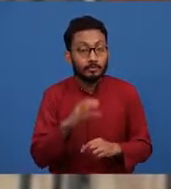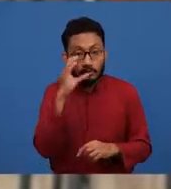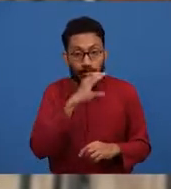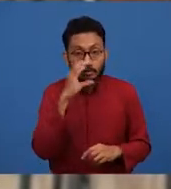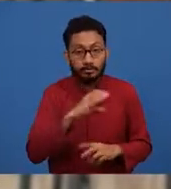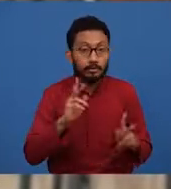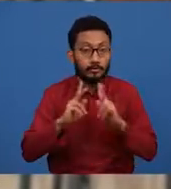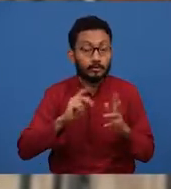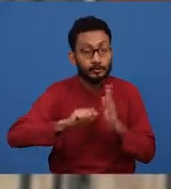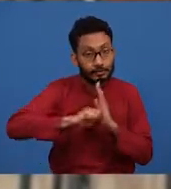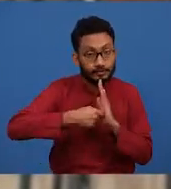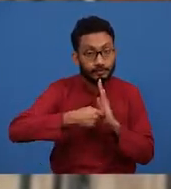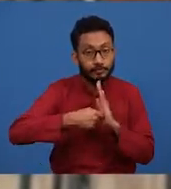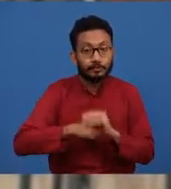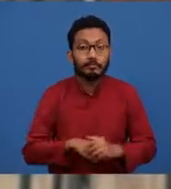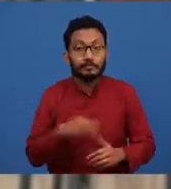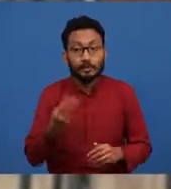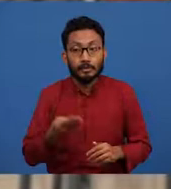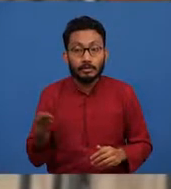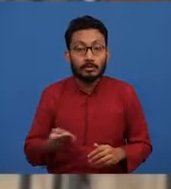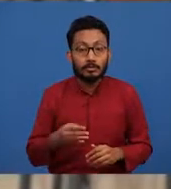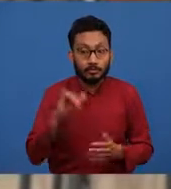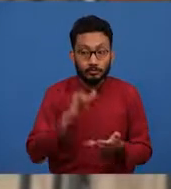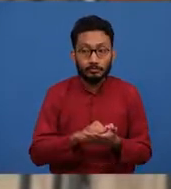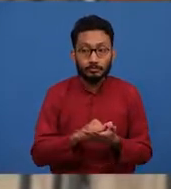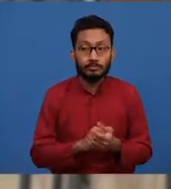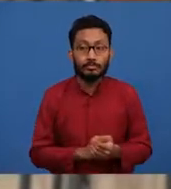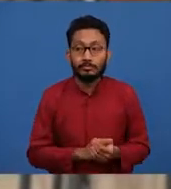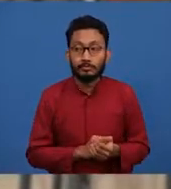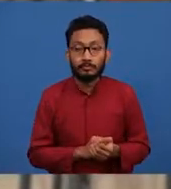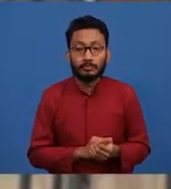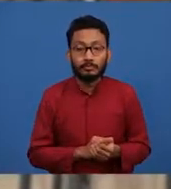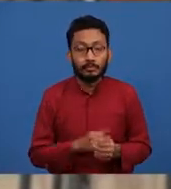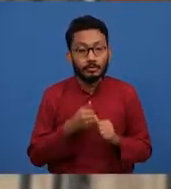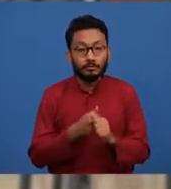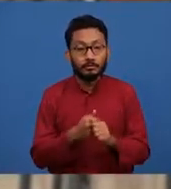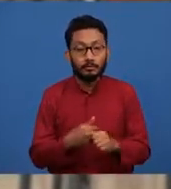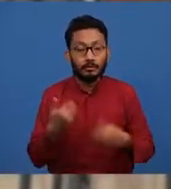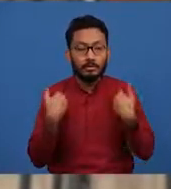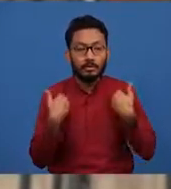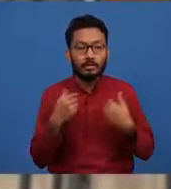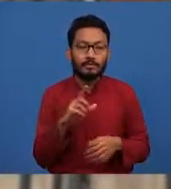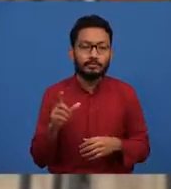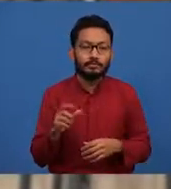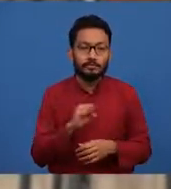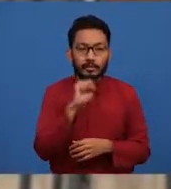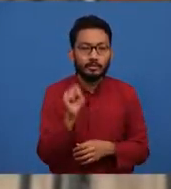kata kunci bagi soalan tersebut. Berikut adalah